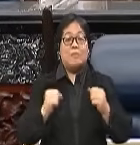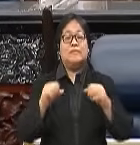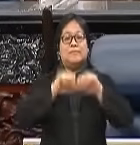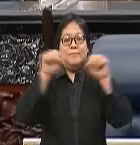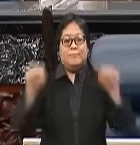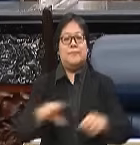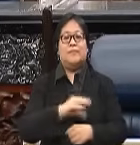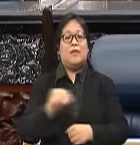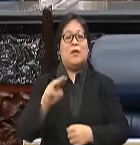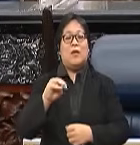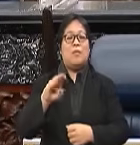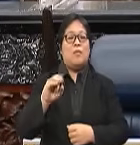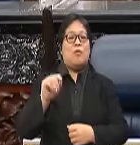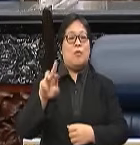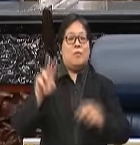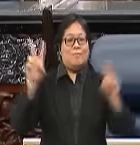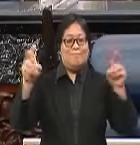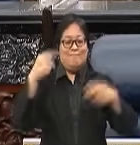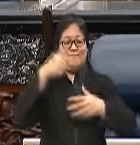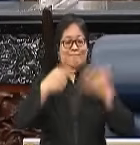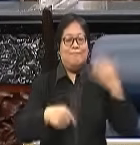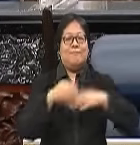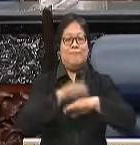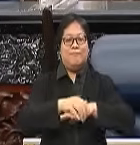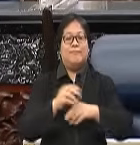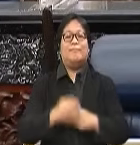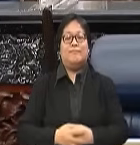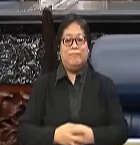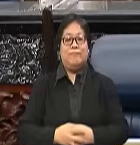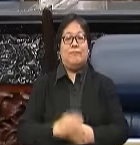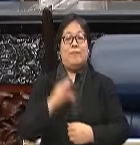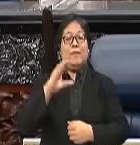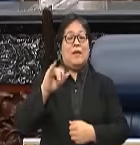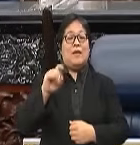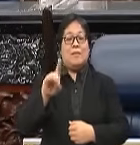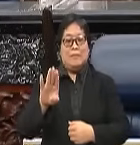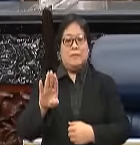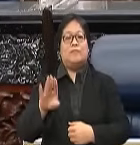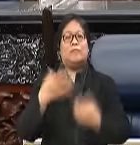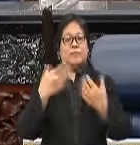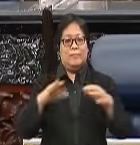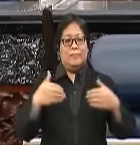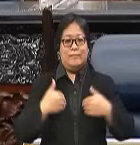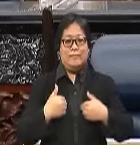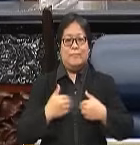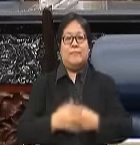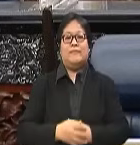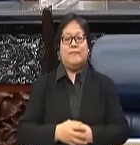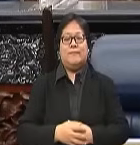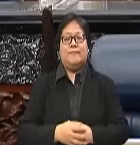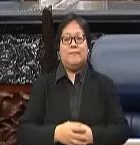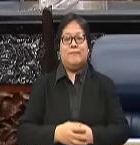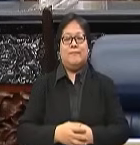system dan juga moto dengan izin Allah manakala syatibi pula telah menjalankan